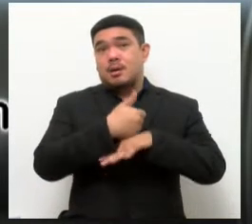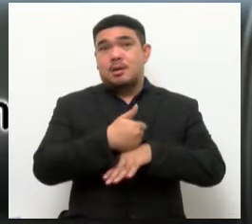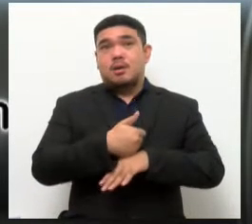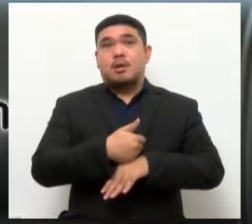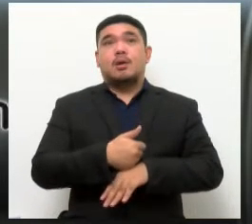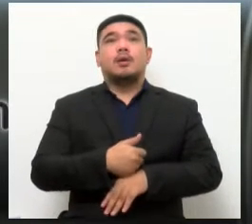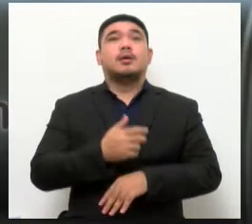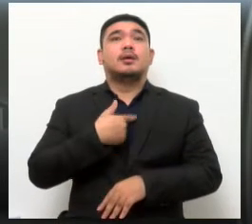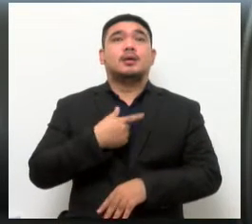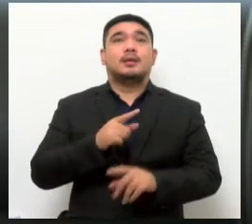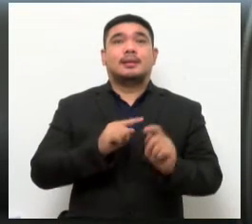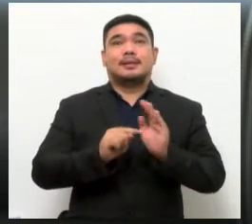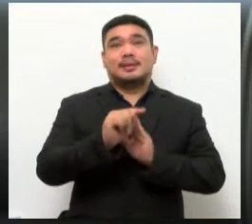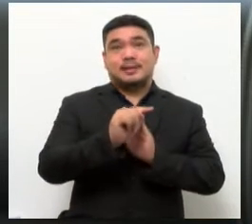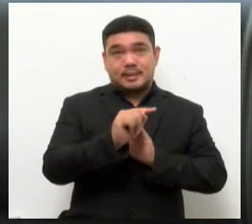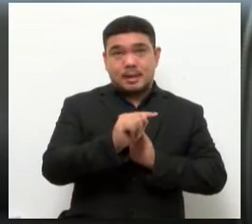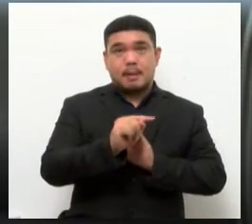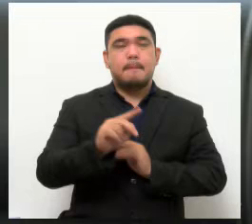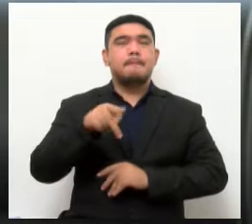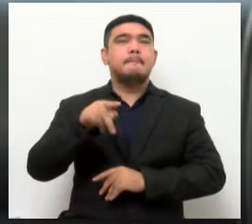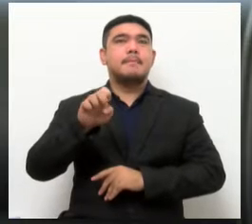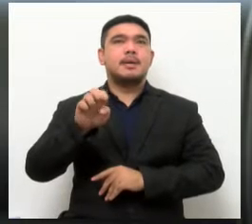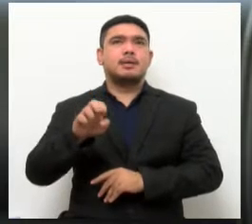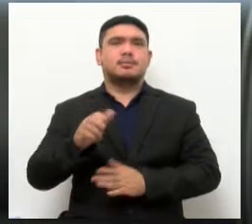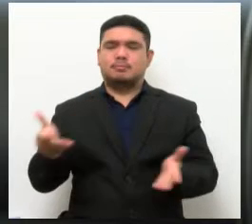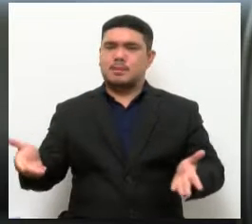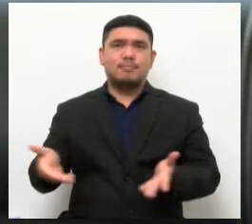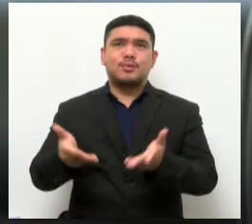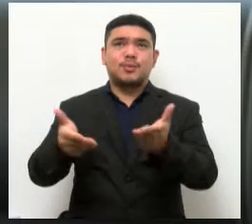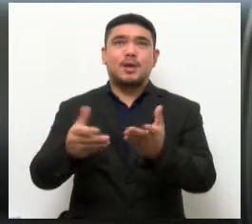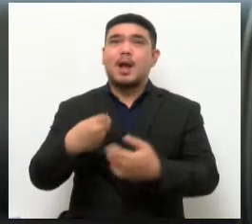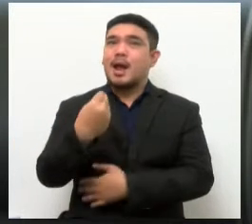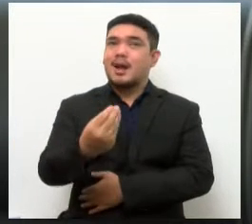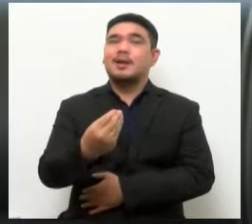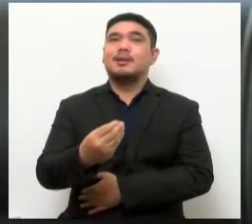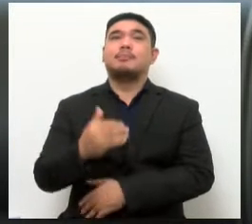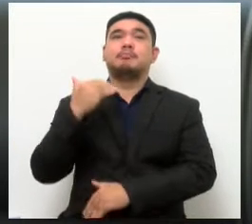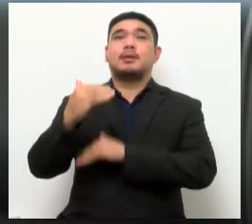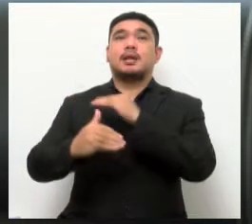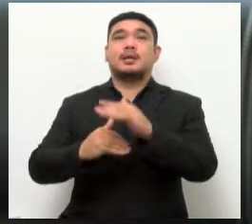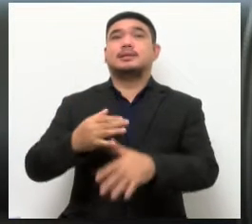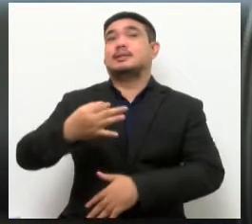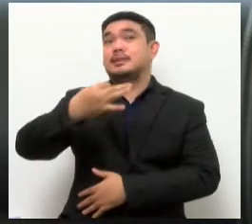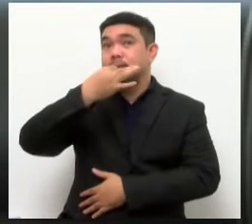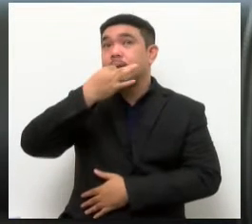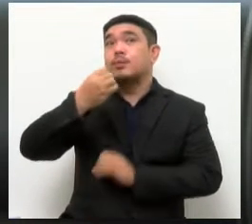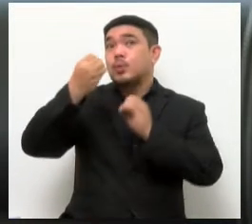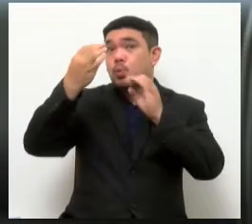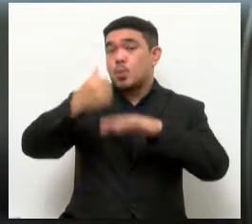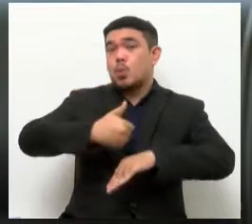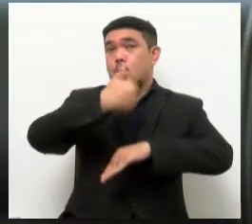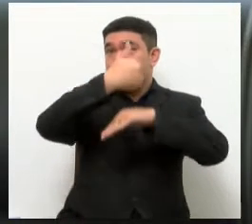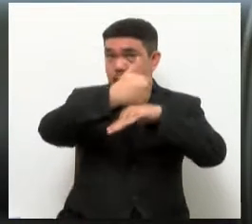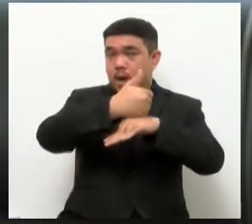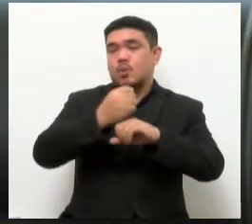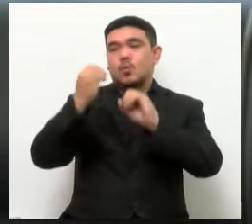ผู้อำนวยการสำนักงานเขตนายปิรัตน์อุดมวงศ์ท่านก็ได้ส่งเสริมและสนับสนุนการพัฒนาด้านวิชาชีพของผู้บริหารและ